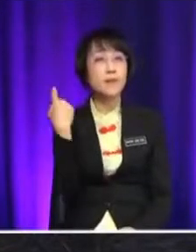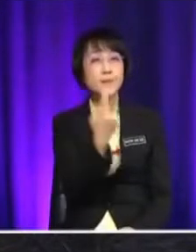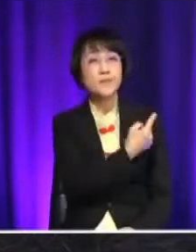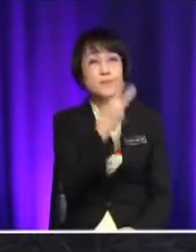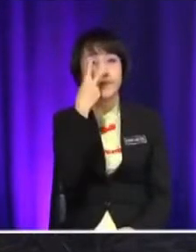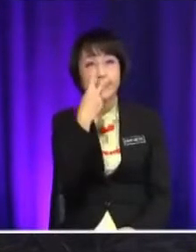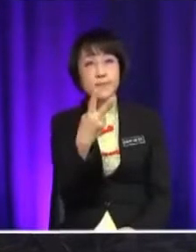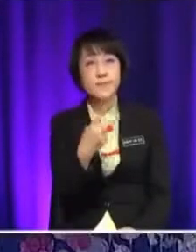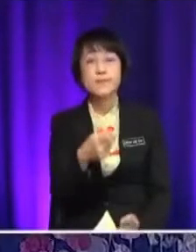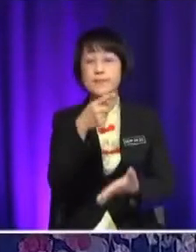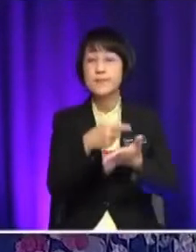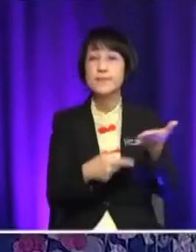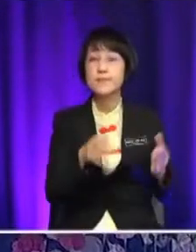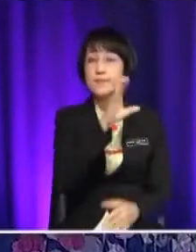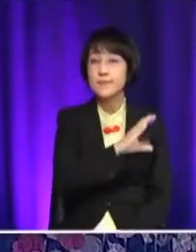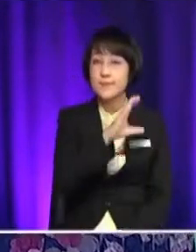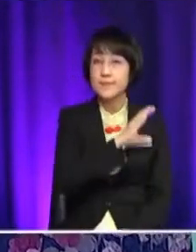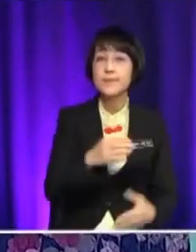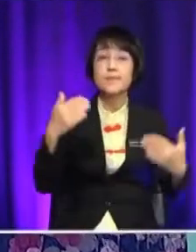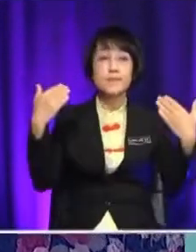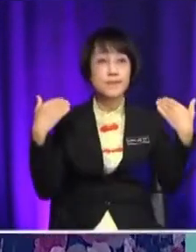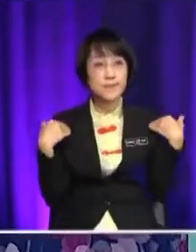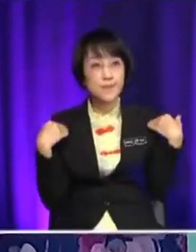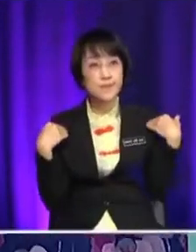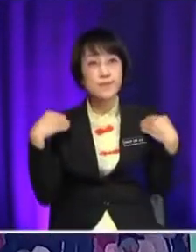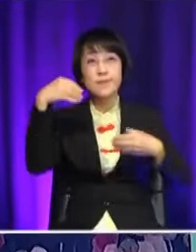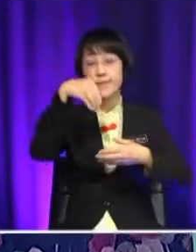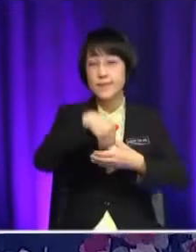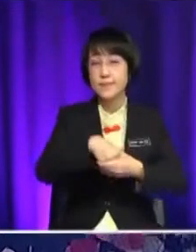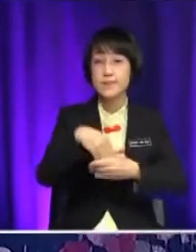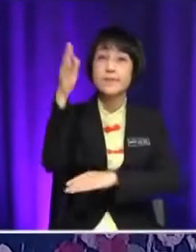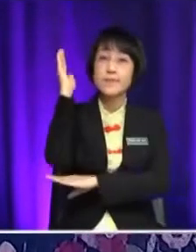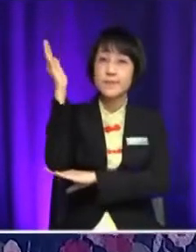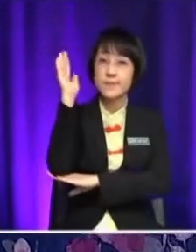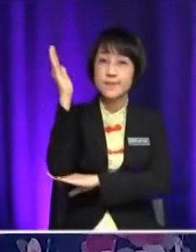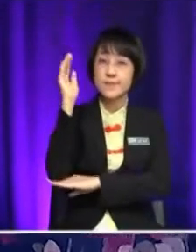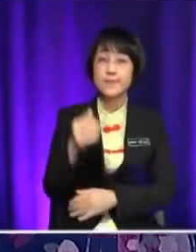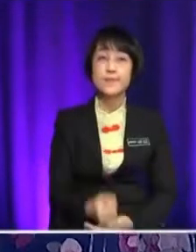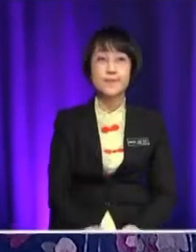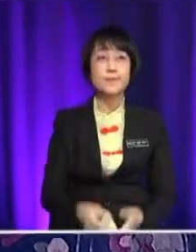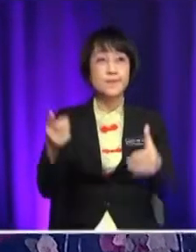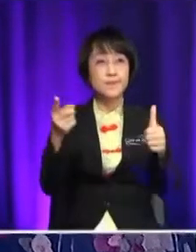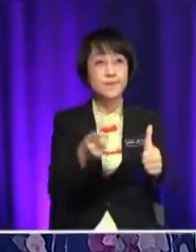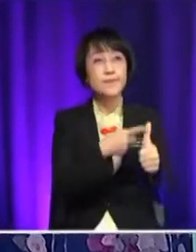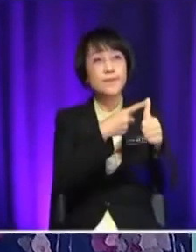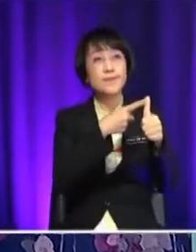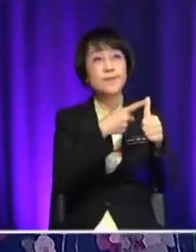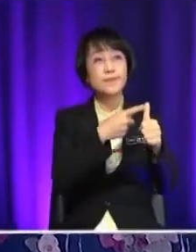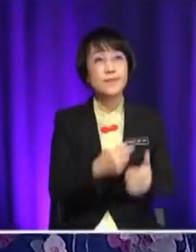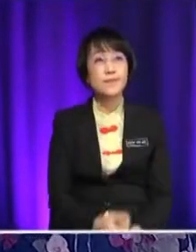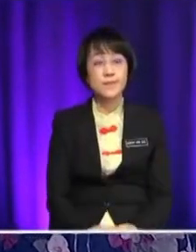agaknya ciri-ciri yang ada dalam ceramah. Okey, kita mulakan dengan yang pertama. Yang